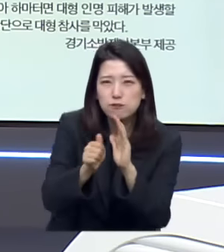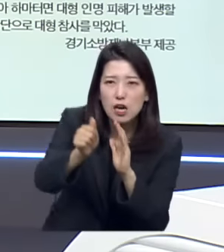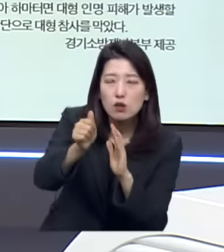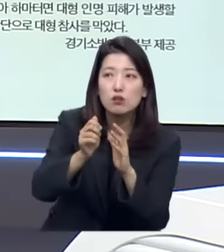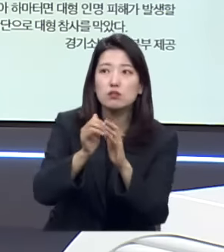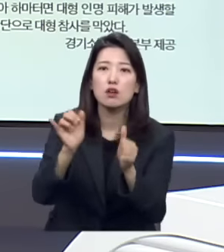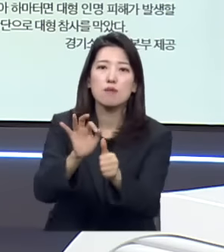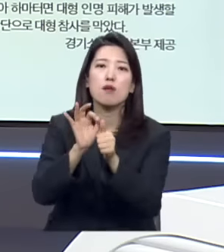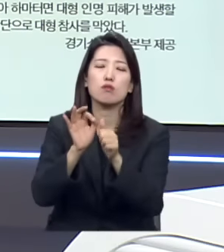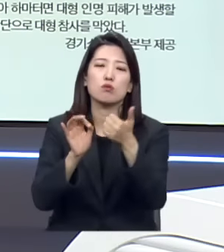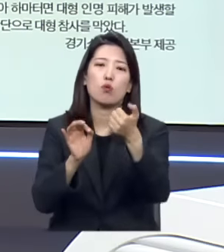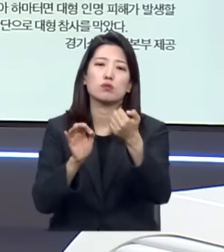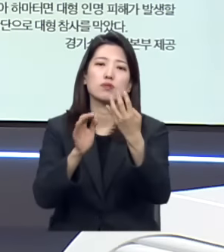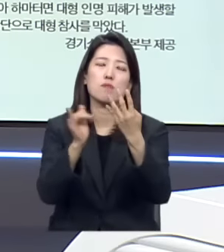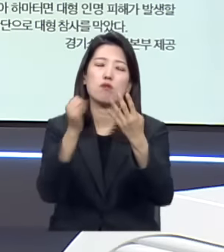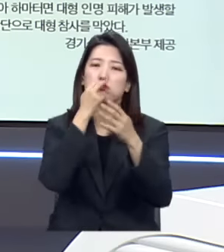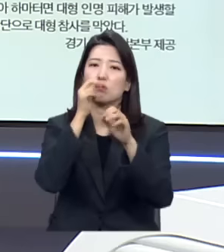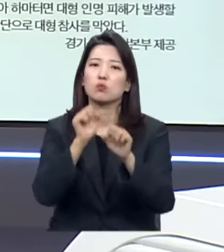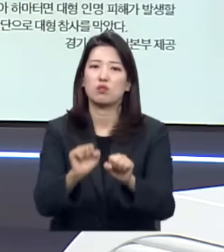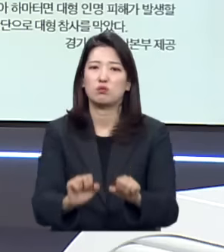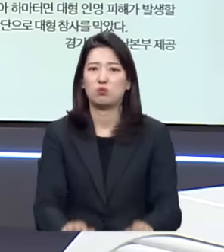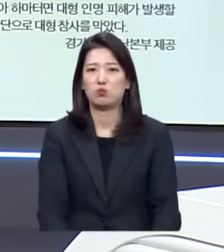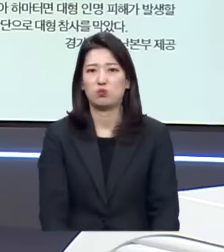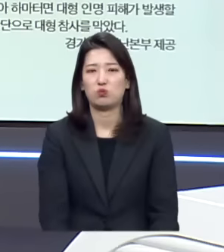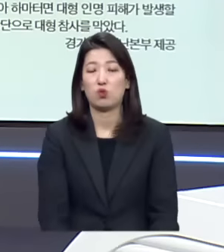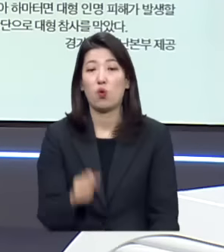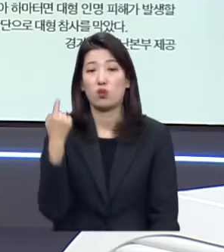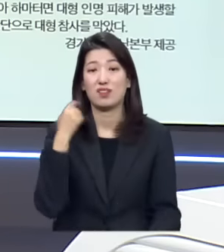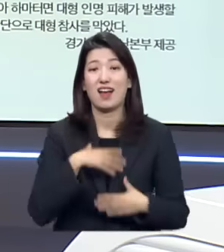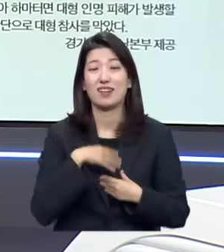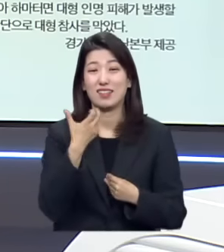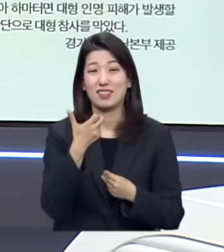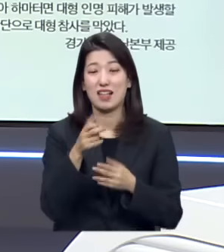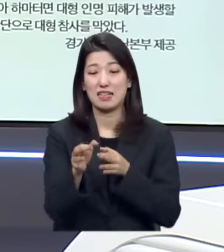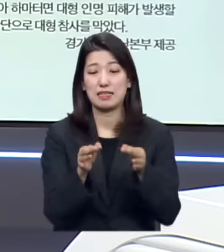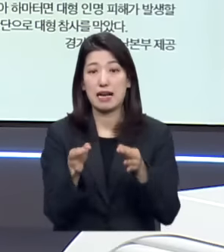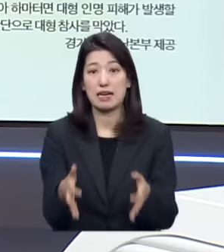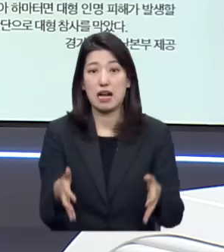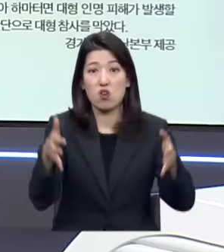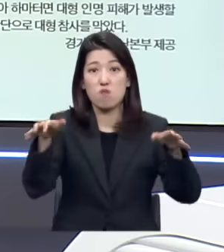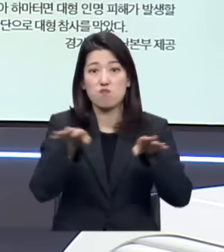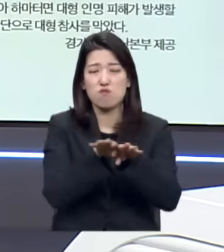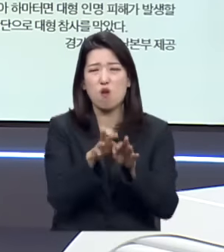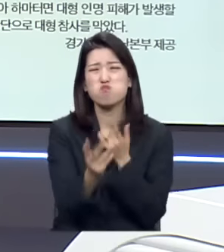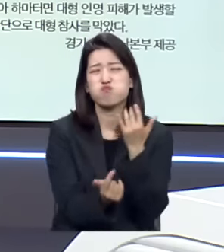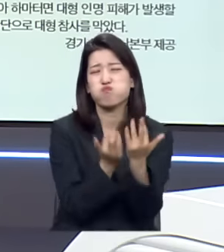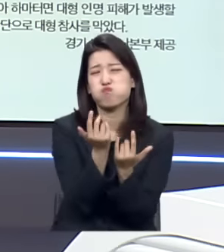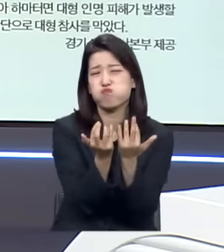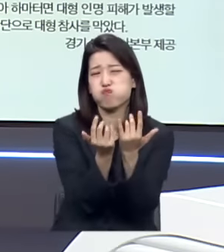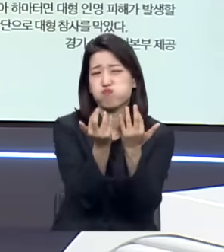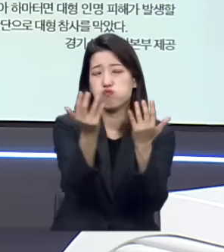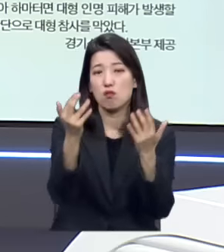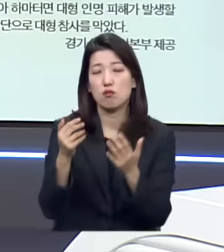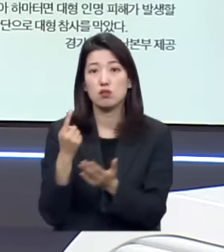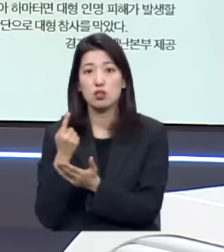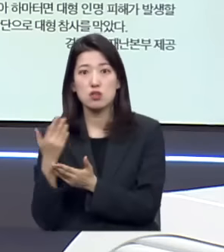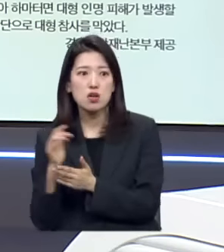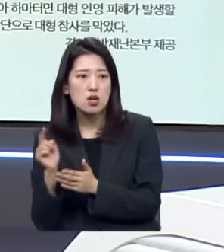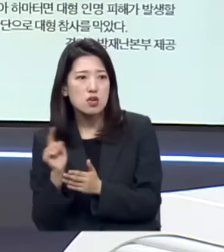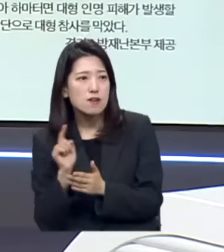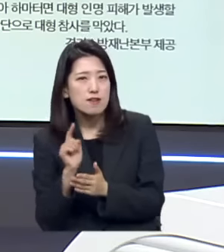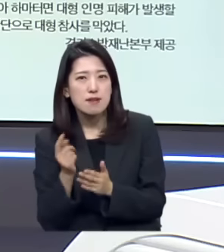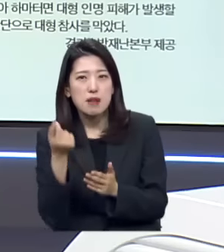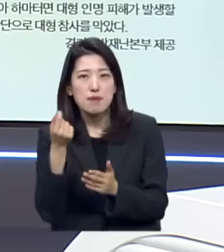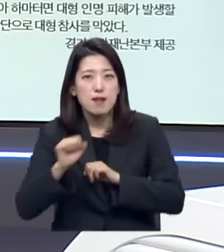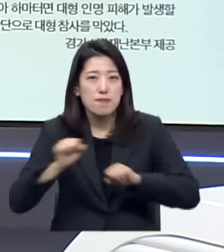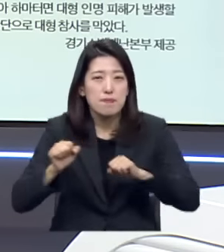한 상가에서 불이 났습니다. 불이 났는데 소방대가 기민하게 대응해서 많은 사람들을